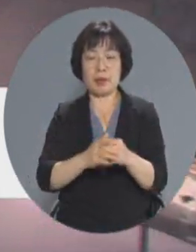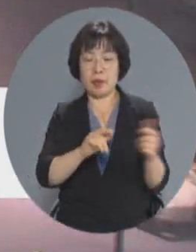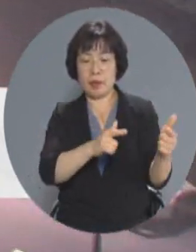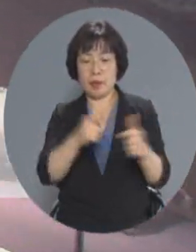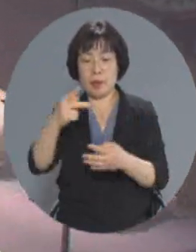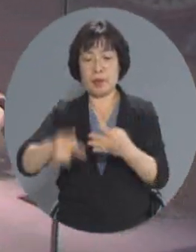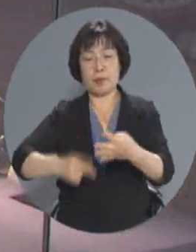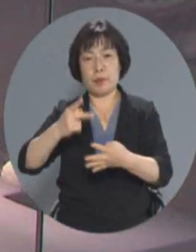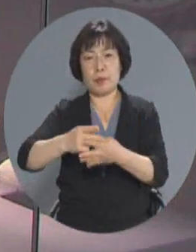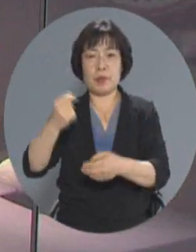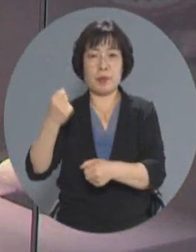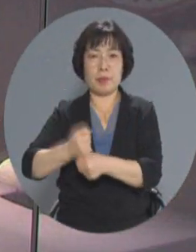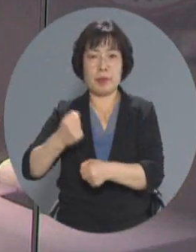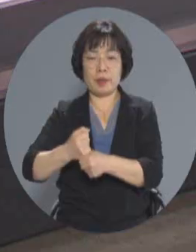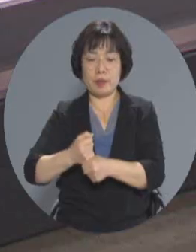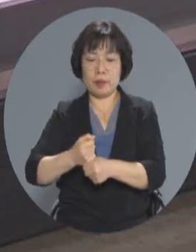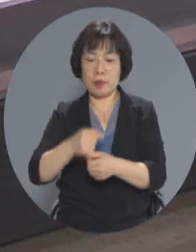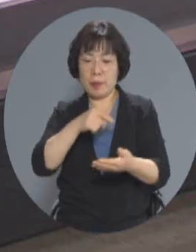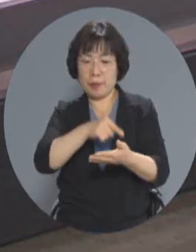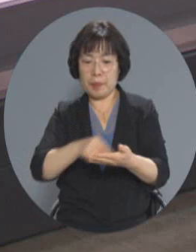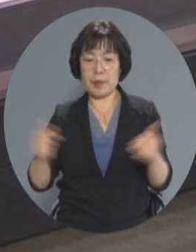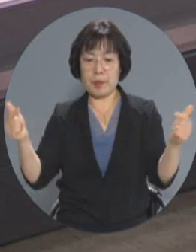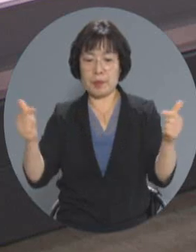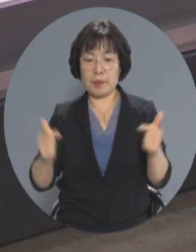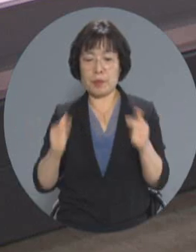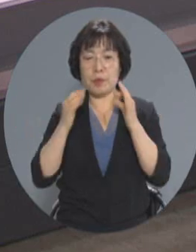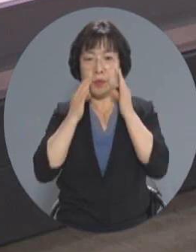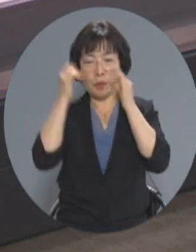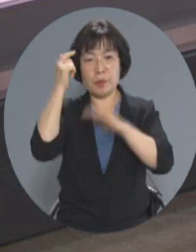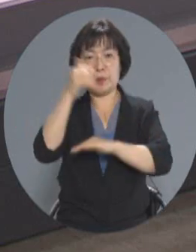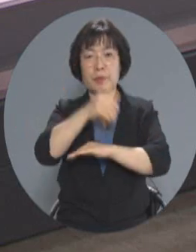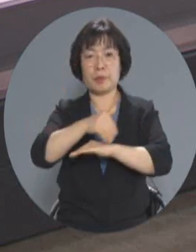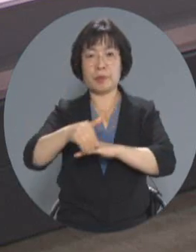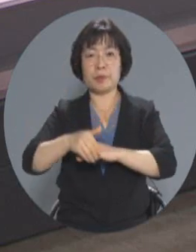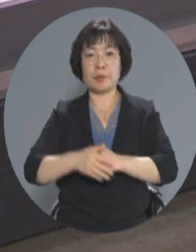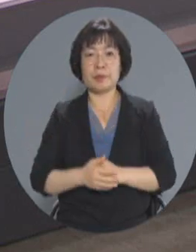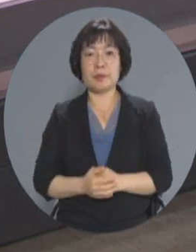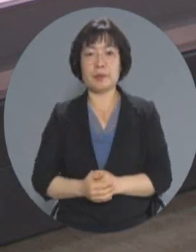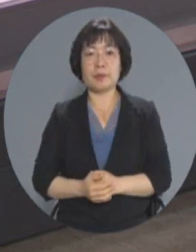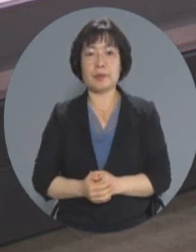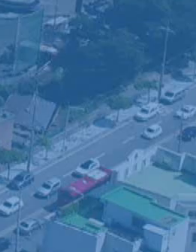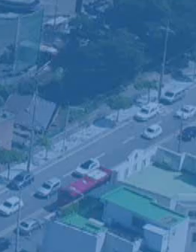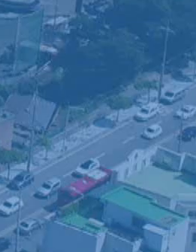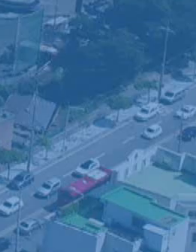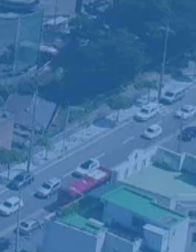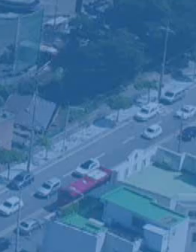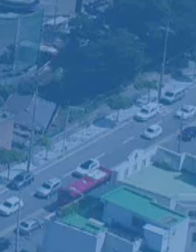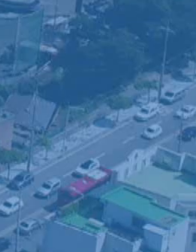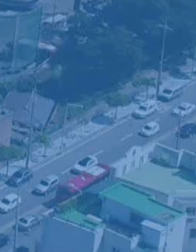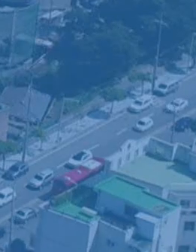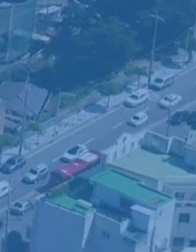다양한 콘텐츠를 구성하는 등 적자 개선에 나서겠다고 밝혔습니다.